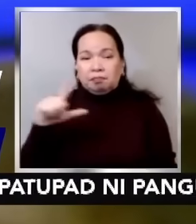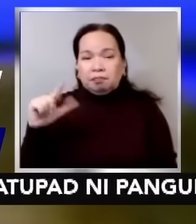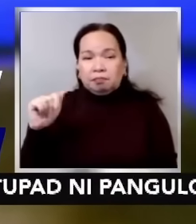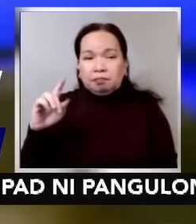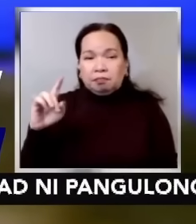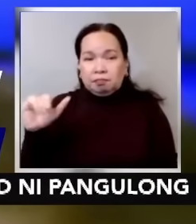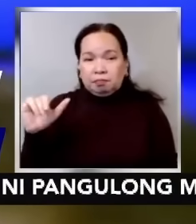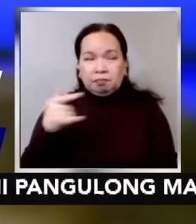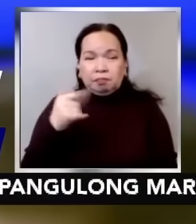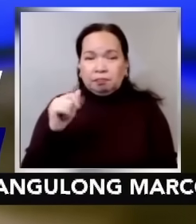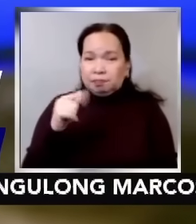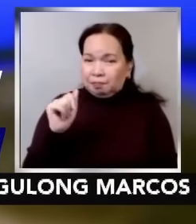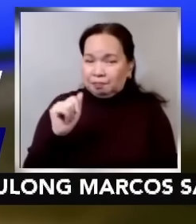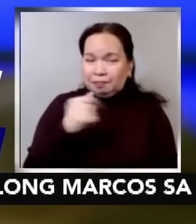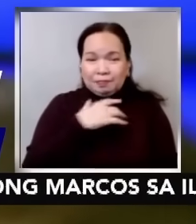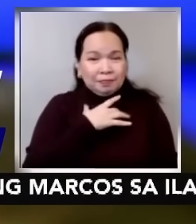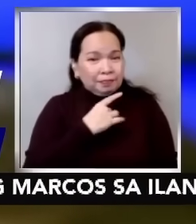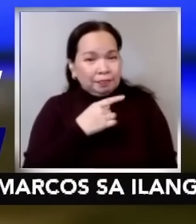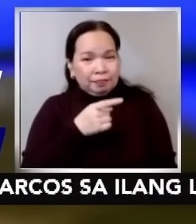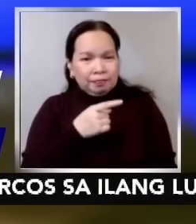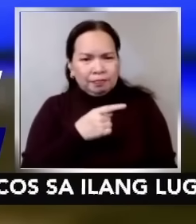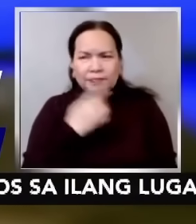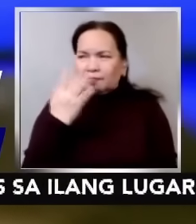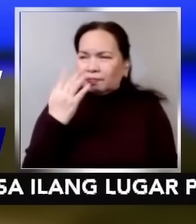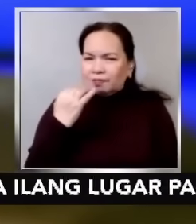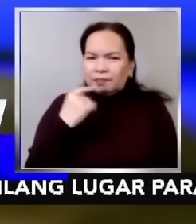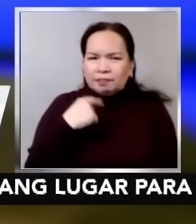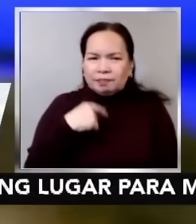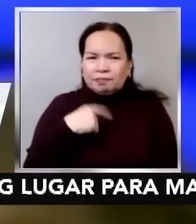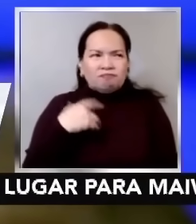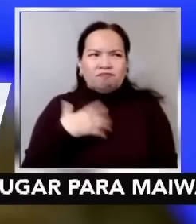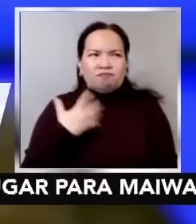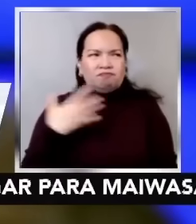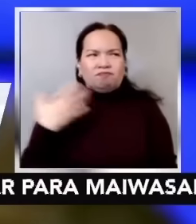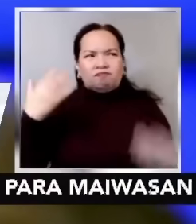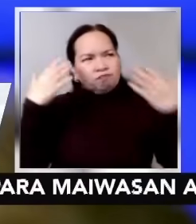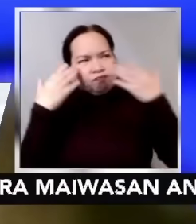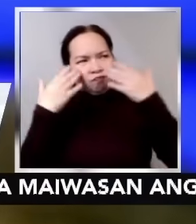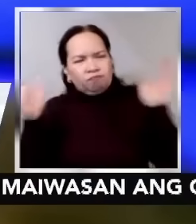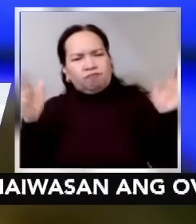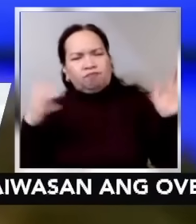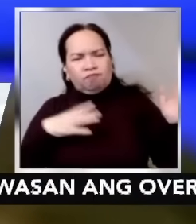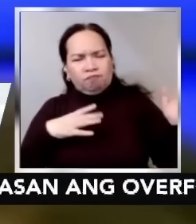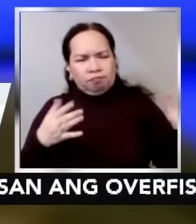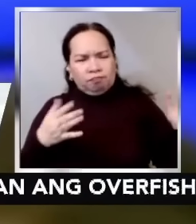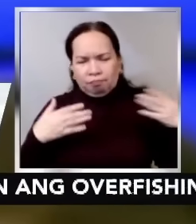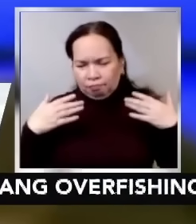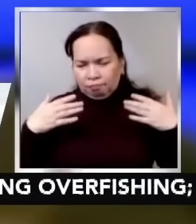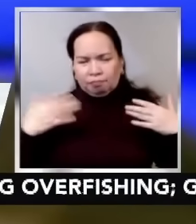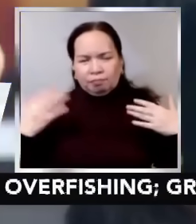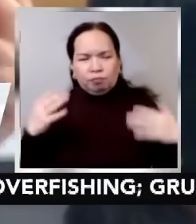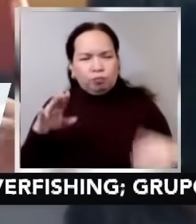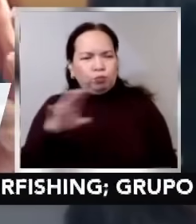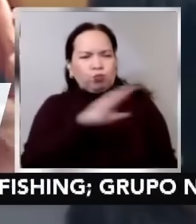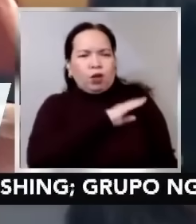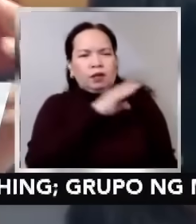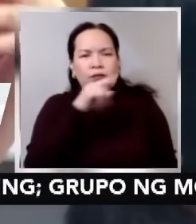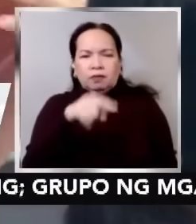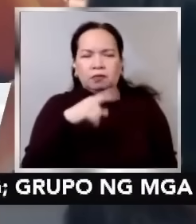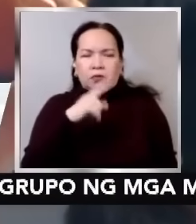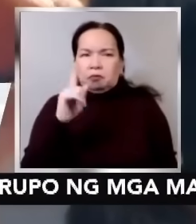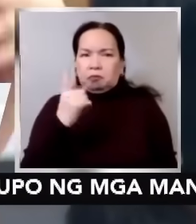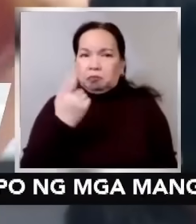kasi she can do it all and hindi siya natakot to express